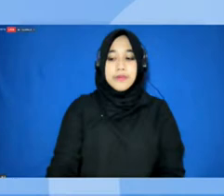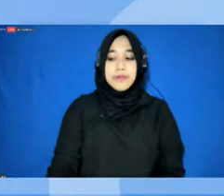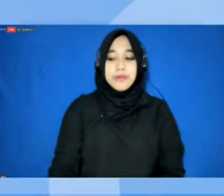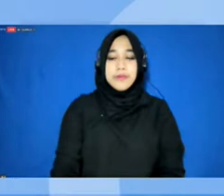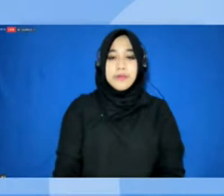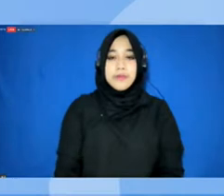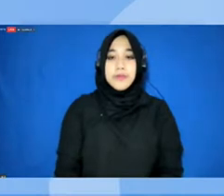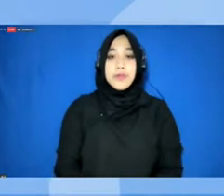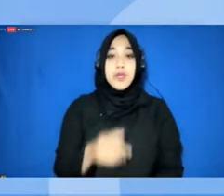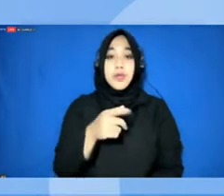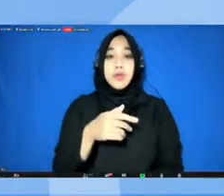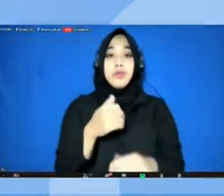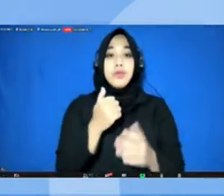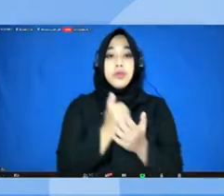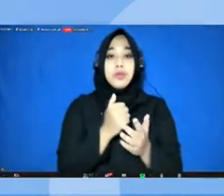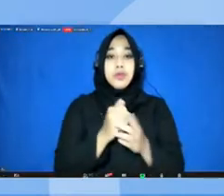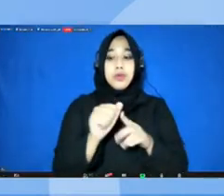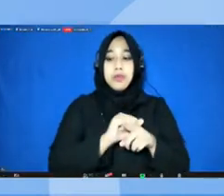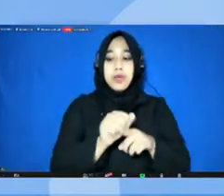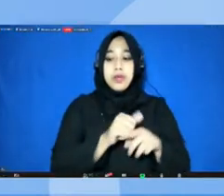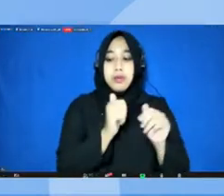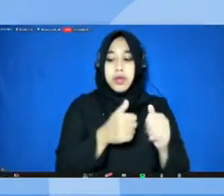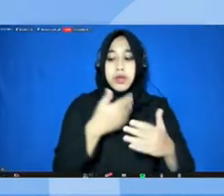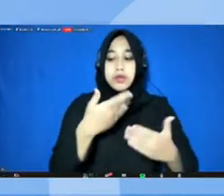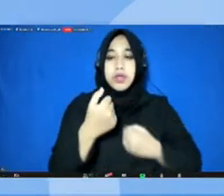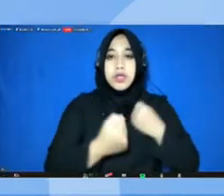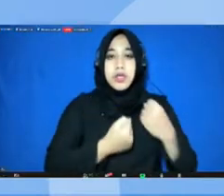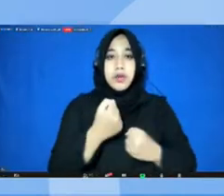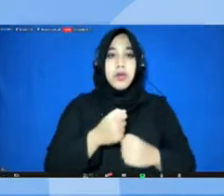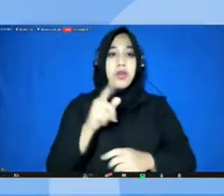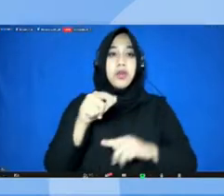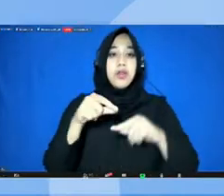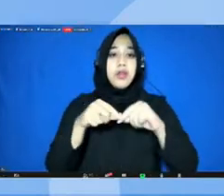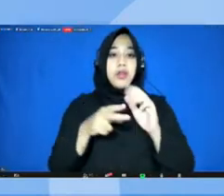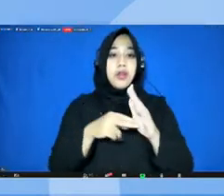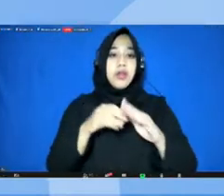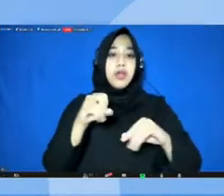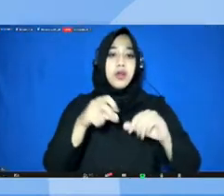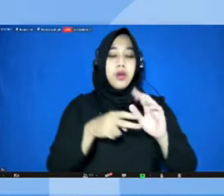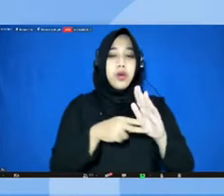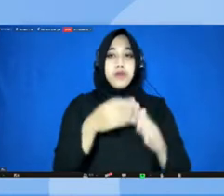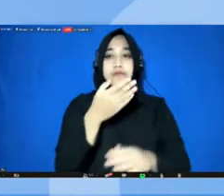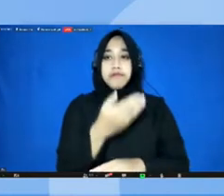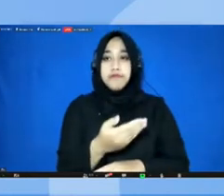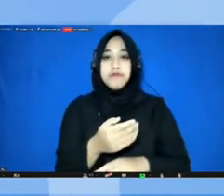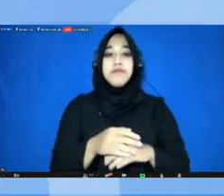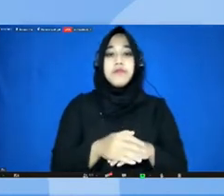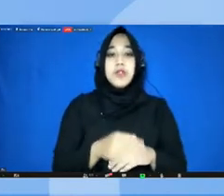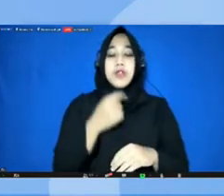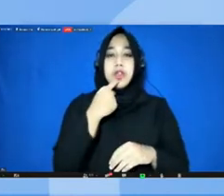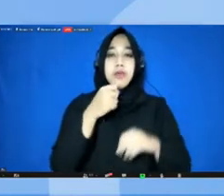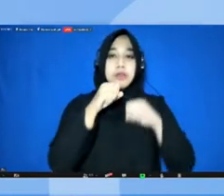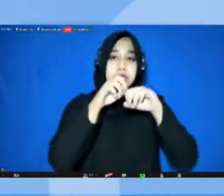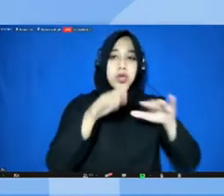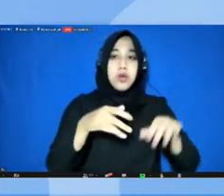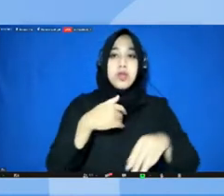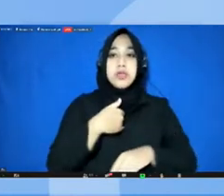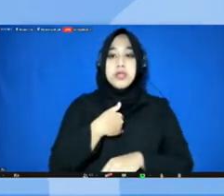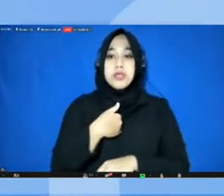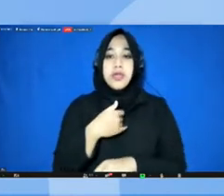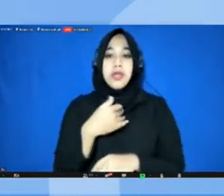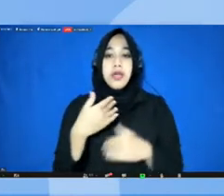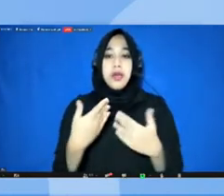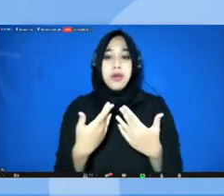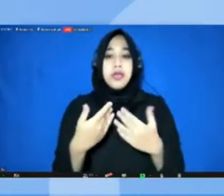Itu adalah merupakan praktik baik yang sudah dilakukan oleh Lean On PSB InvestDM terkait dengan penjangkauan. Dan saya juga